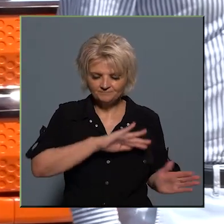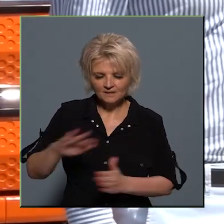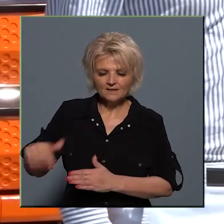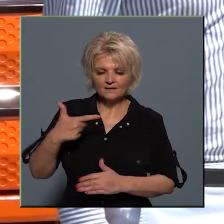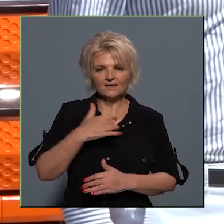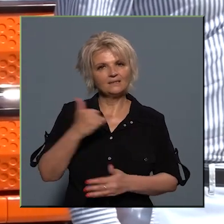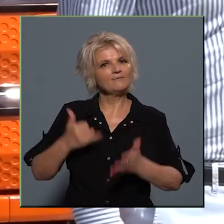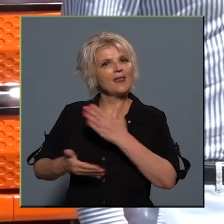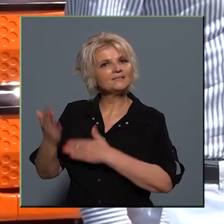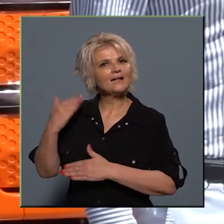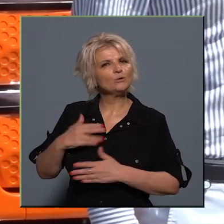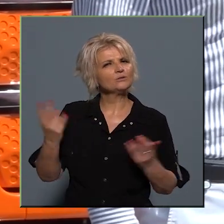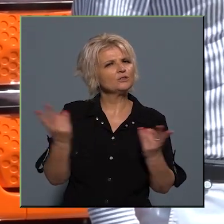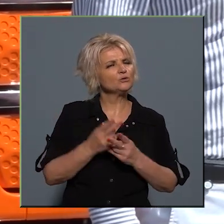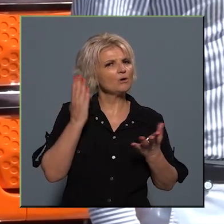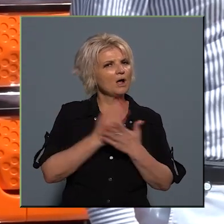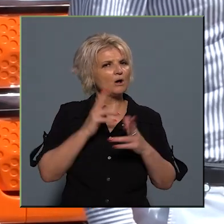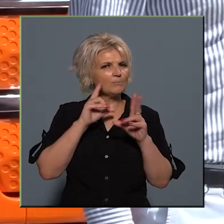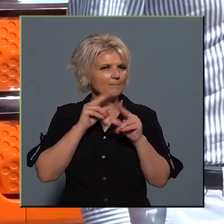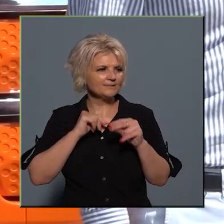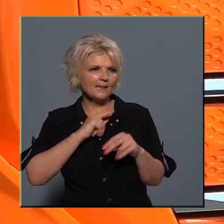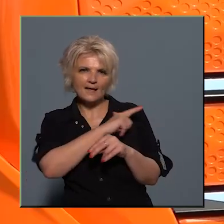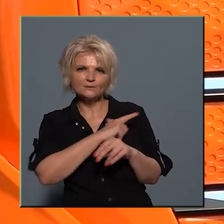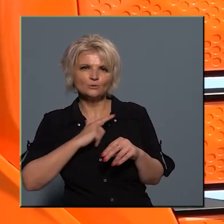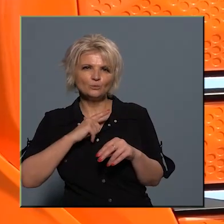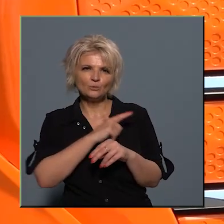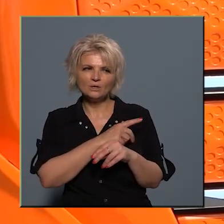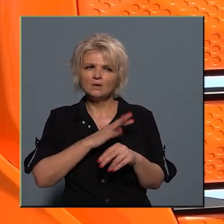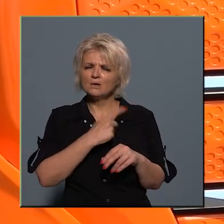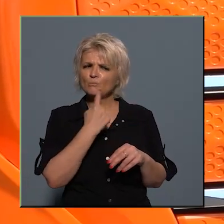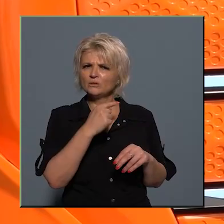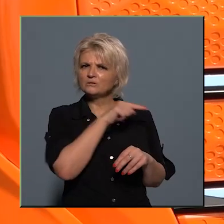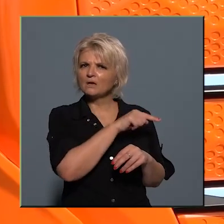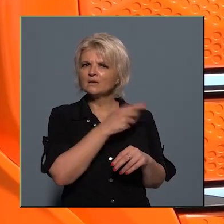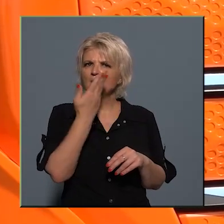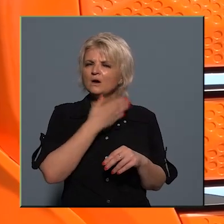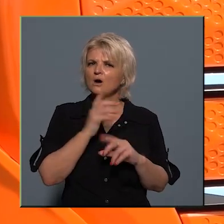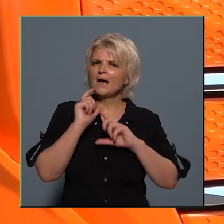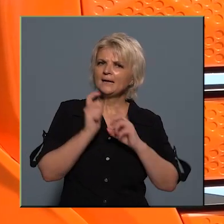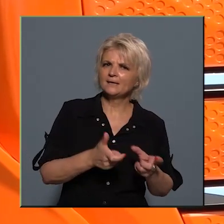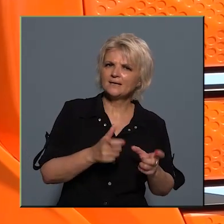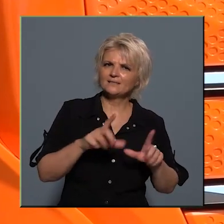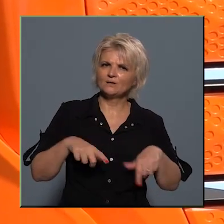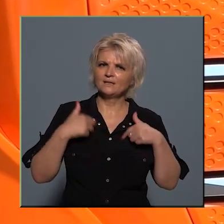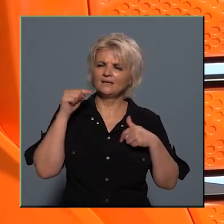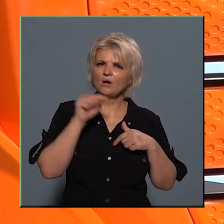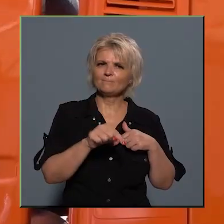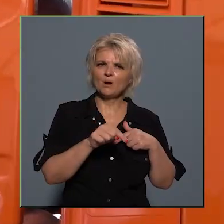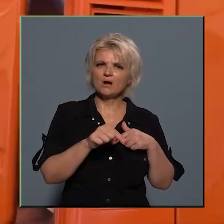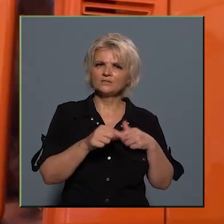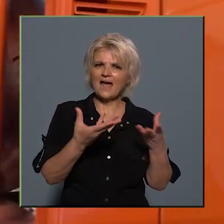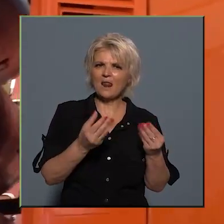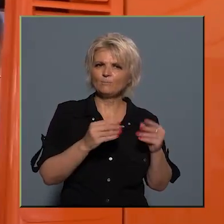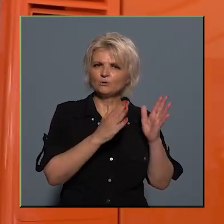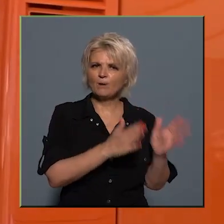egy hasonló alkalommal beszélgettünk, akkor azt említetted, hogy ha eljut az élet abba az